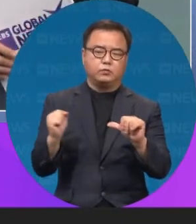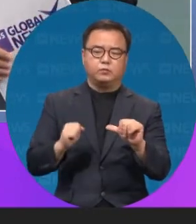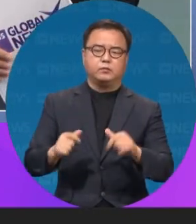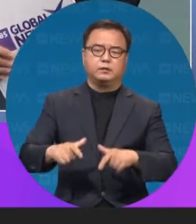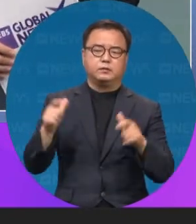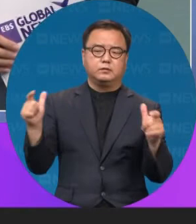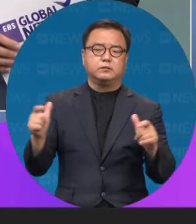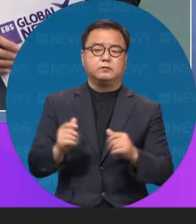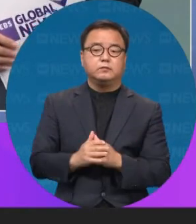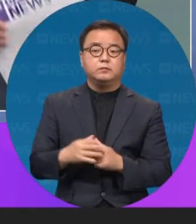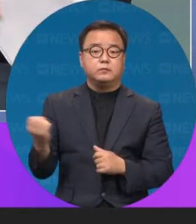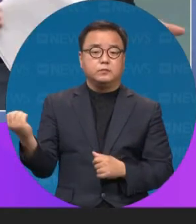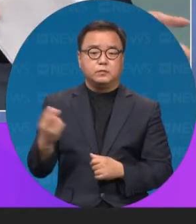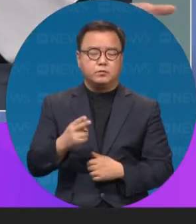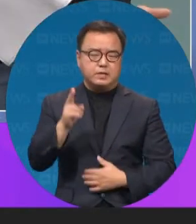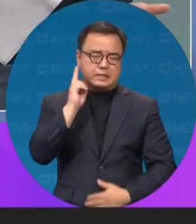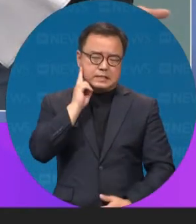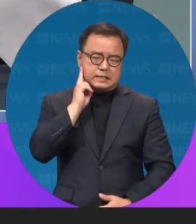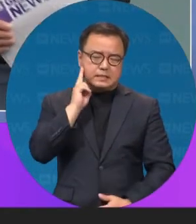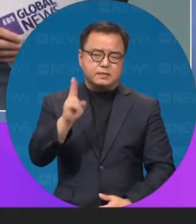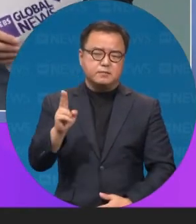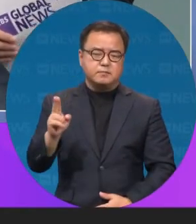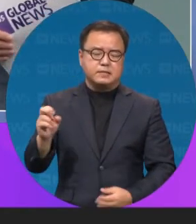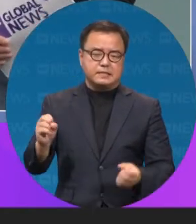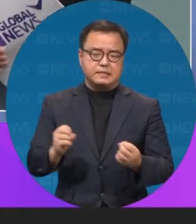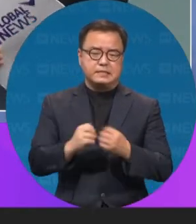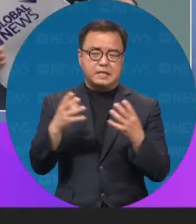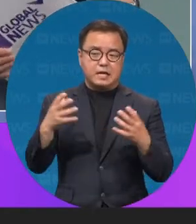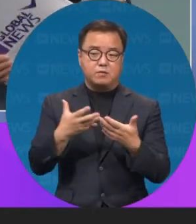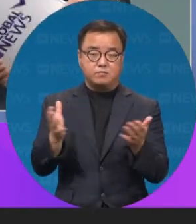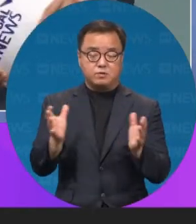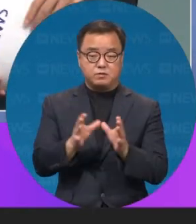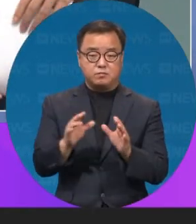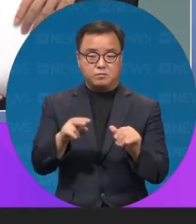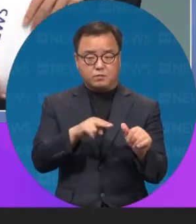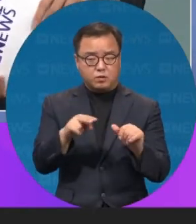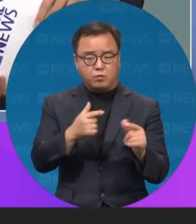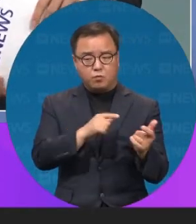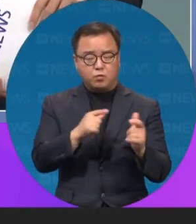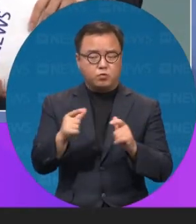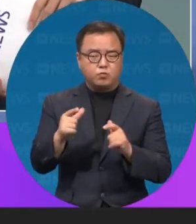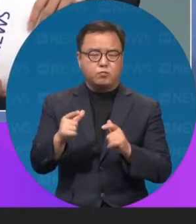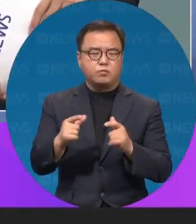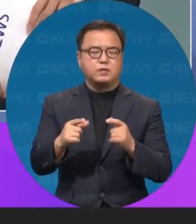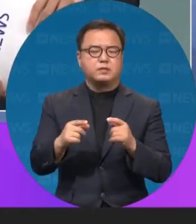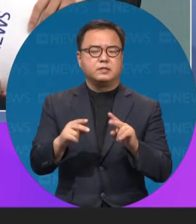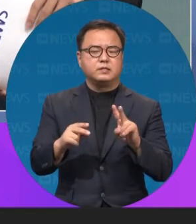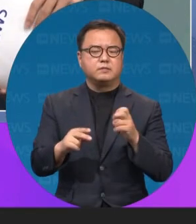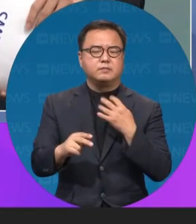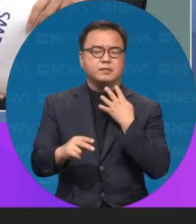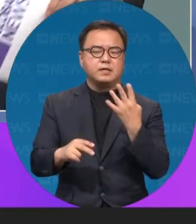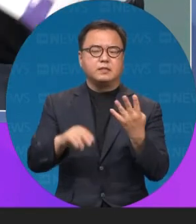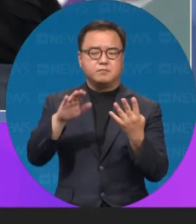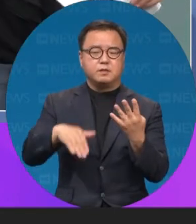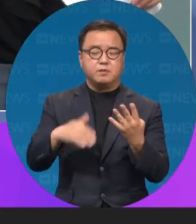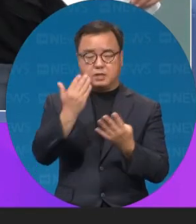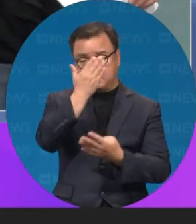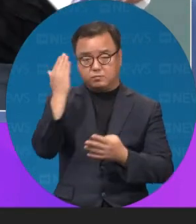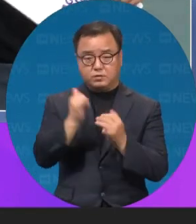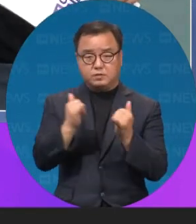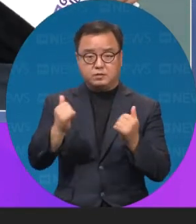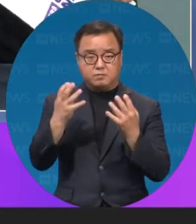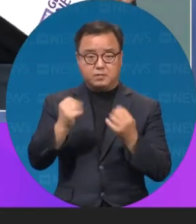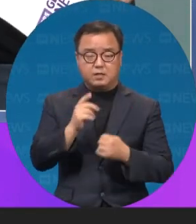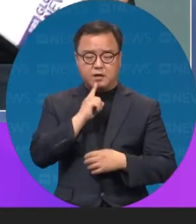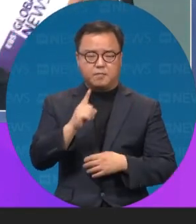합니다 또 이 극우 극우 테러 분 찾고 4 의 60% 가량이 14세 미만의 젊은이들로 밝혀지면서 젊은 분들의